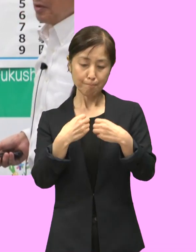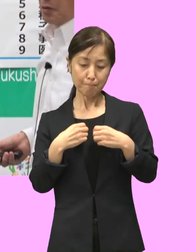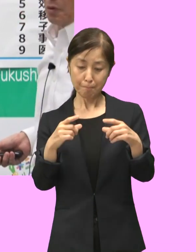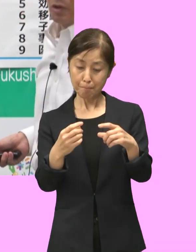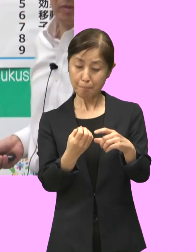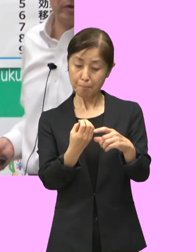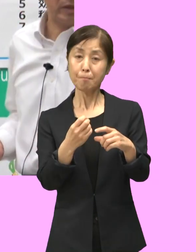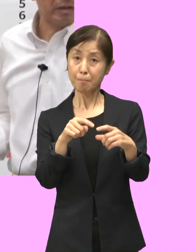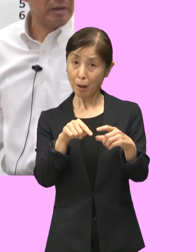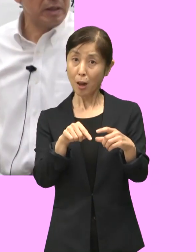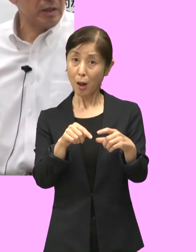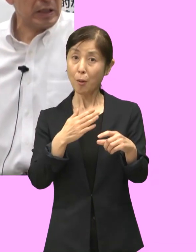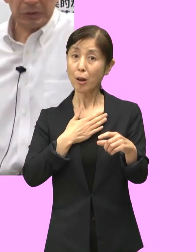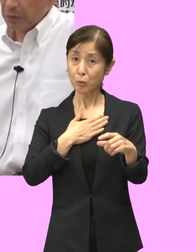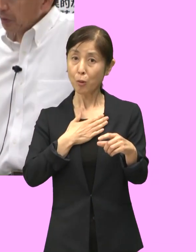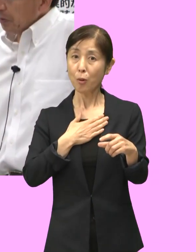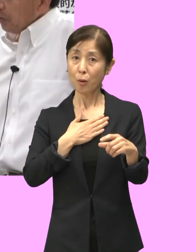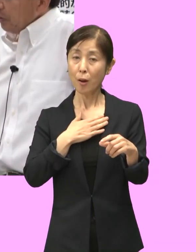性になると、これまでは